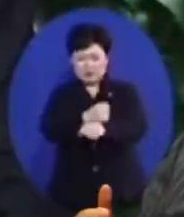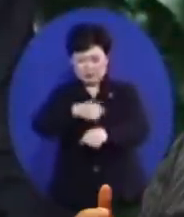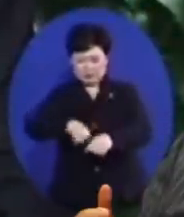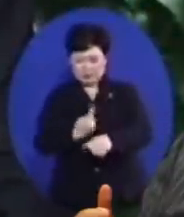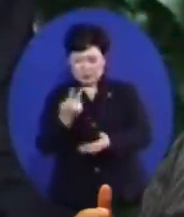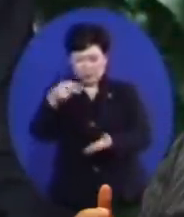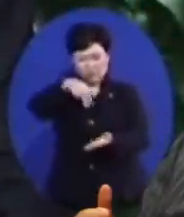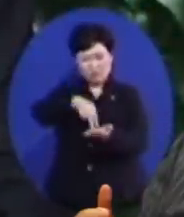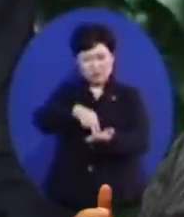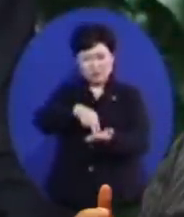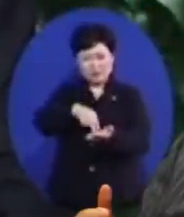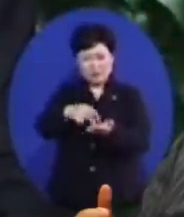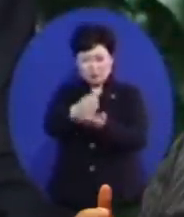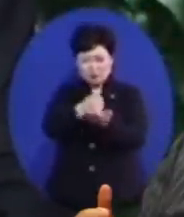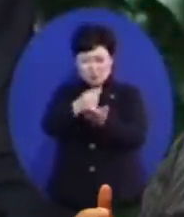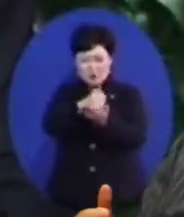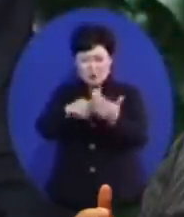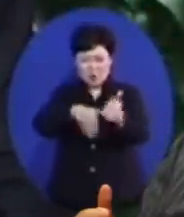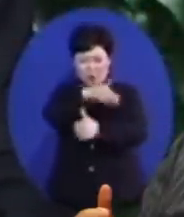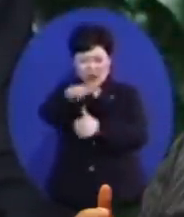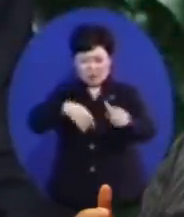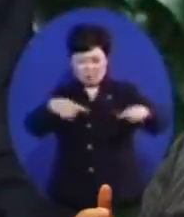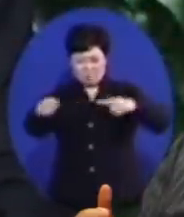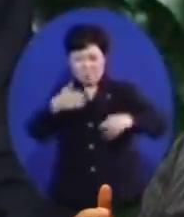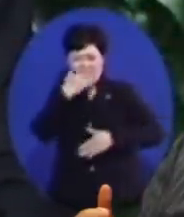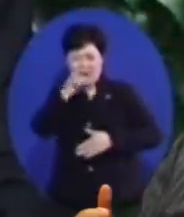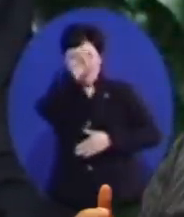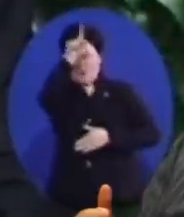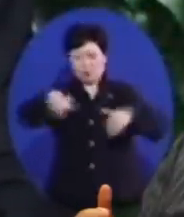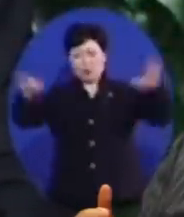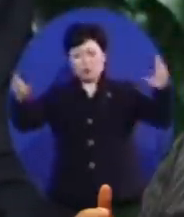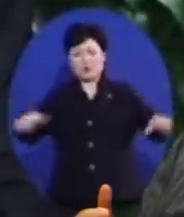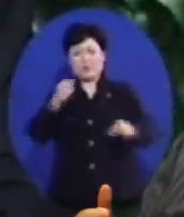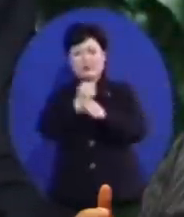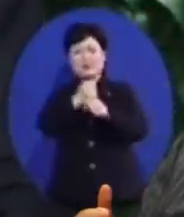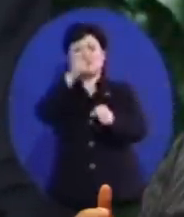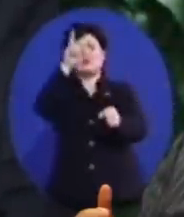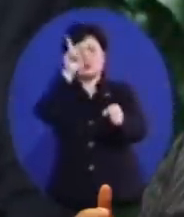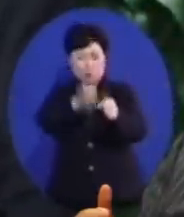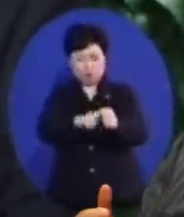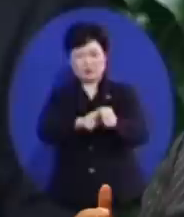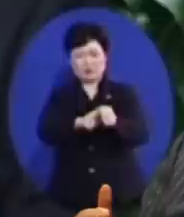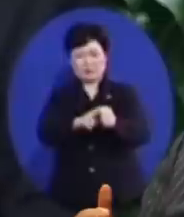독립적으로 운명과 환경을 다스리고 나갈 수 있는 독수리로 만들기 위해서 그렇게 하는 것입니다.